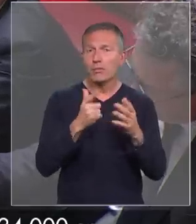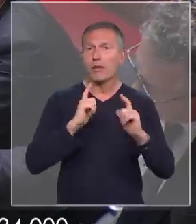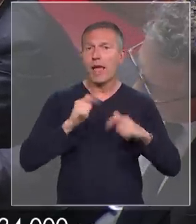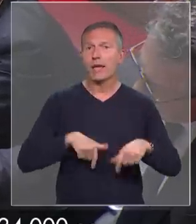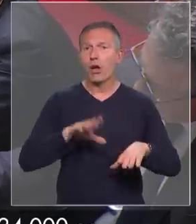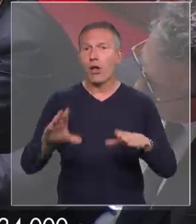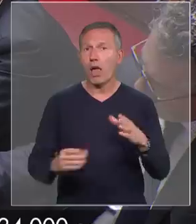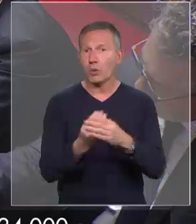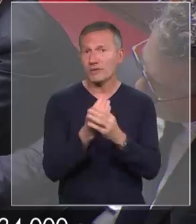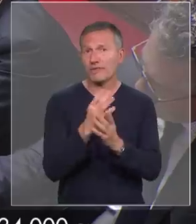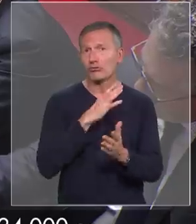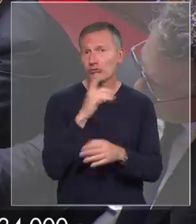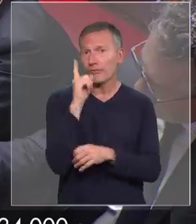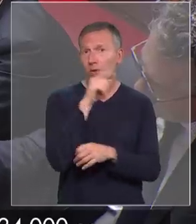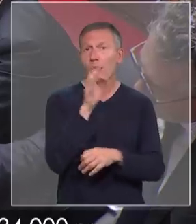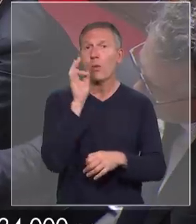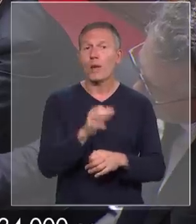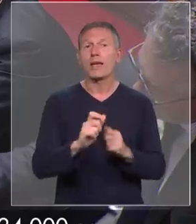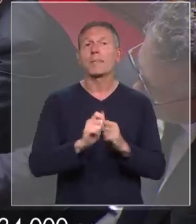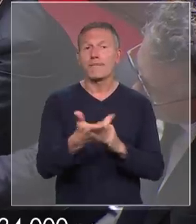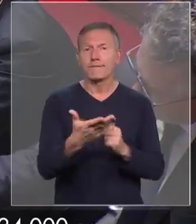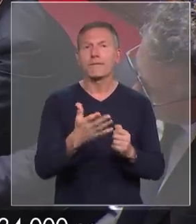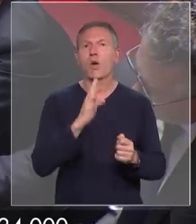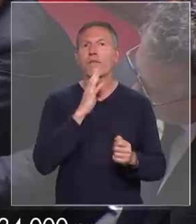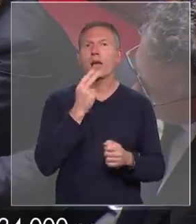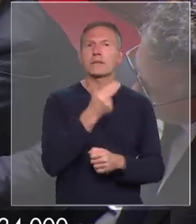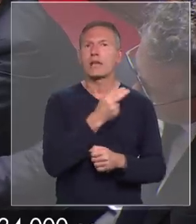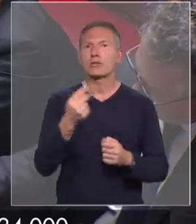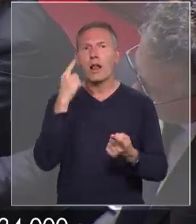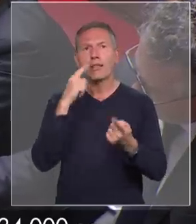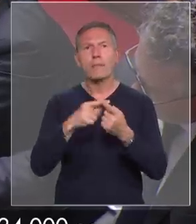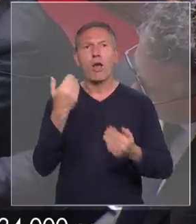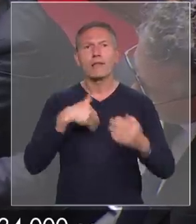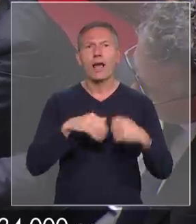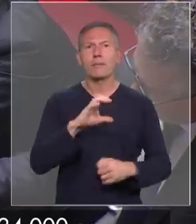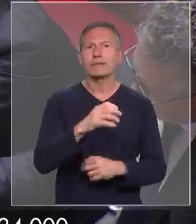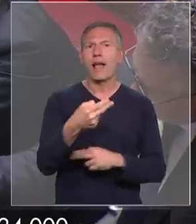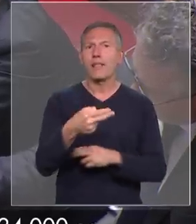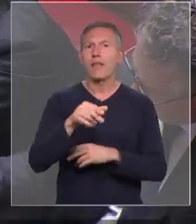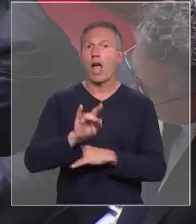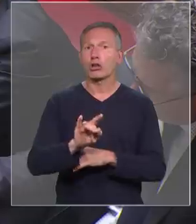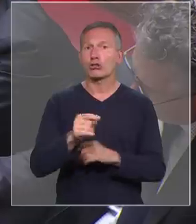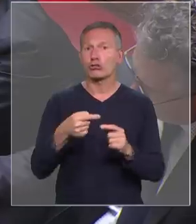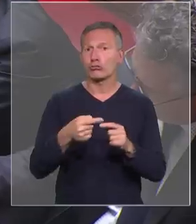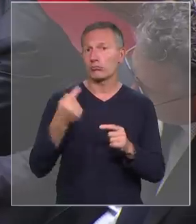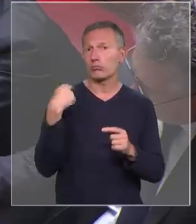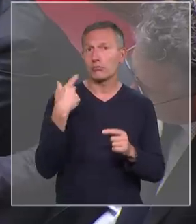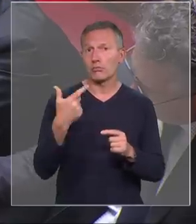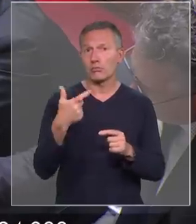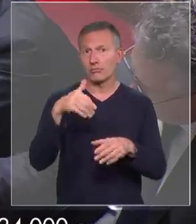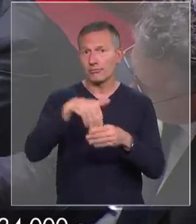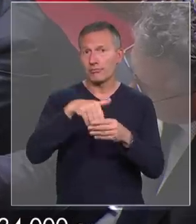difficultés auxquelles la Conférence nationale sur le handicap, qui s'est tenue notamment dans